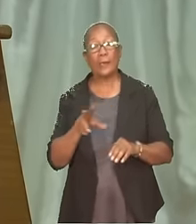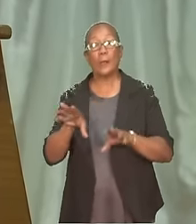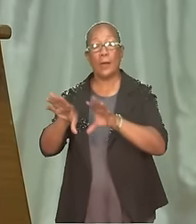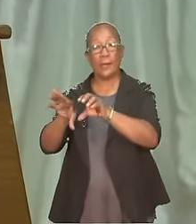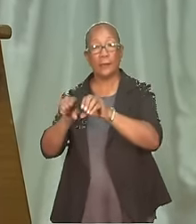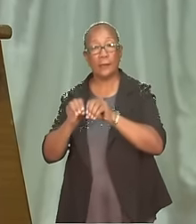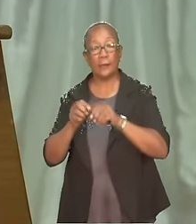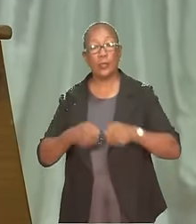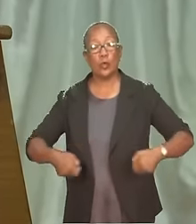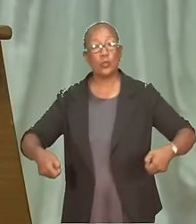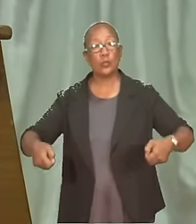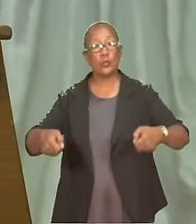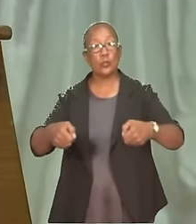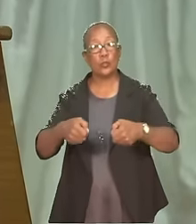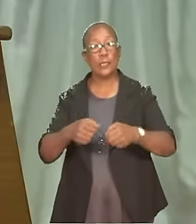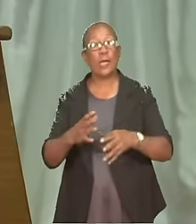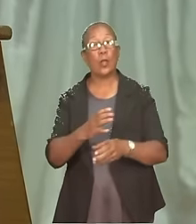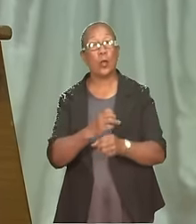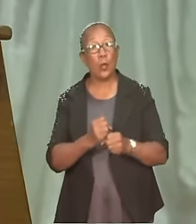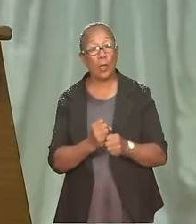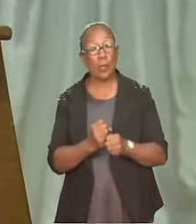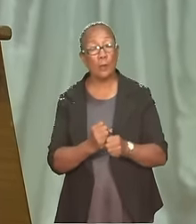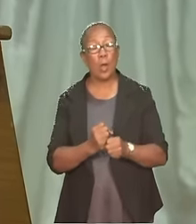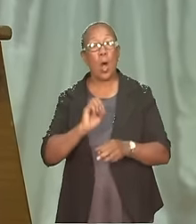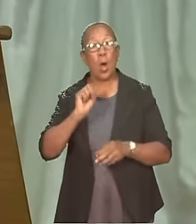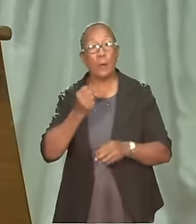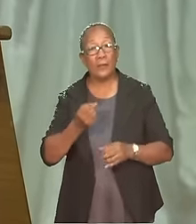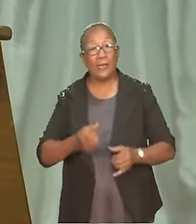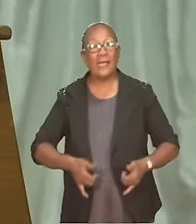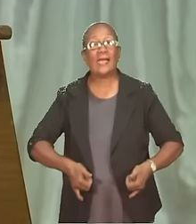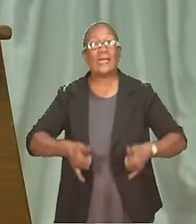programma. Want er zijn enorm veel